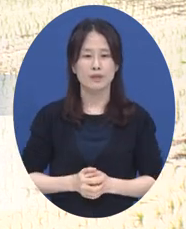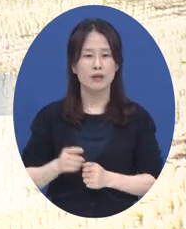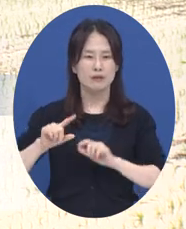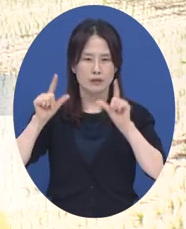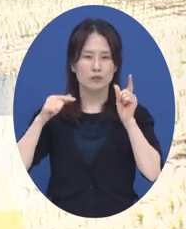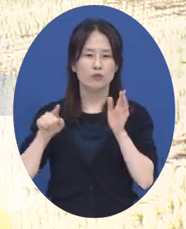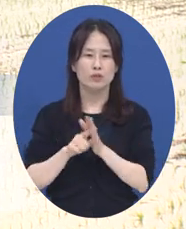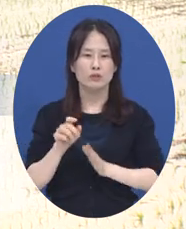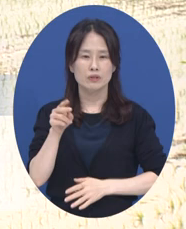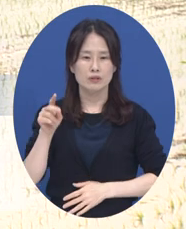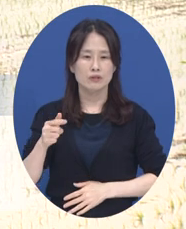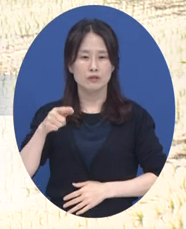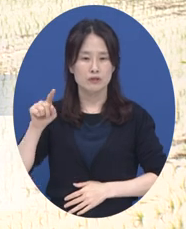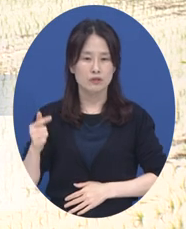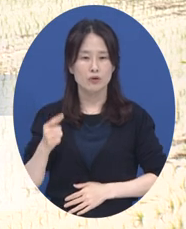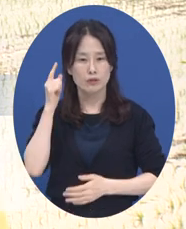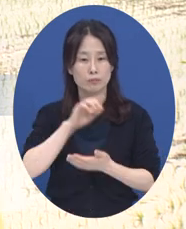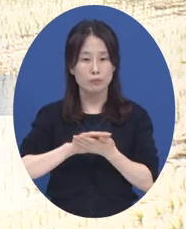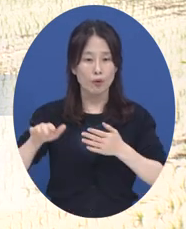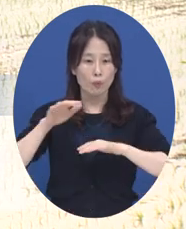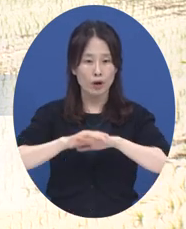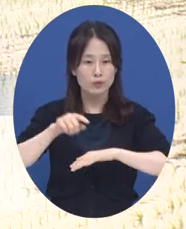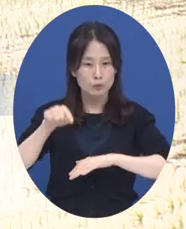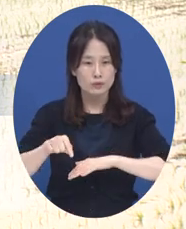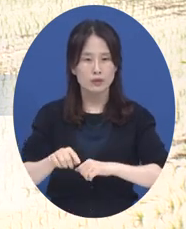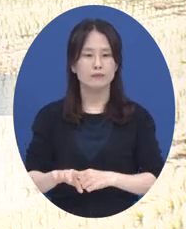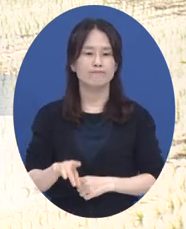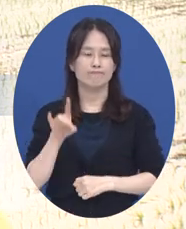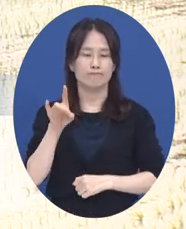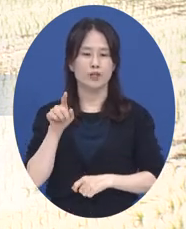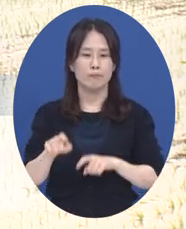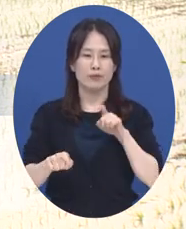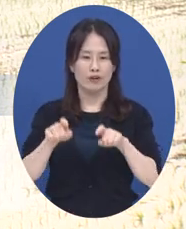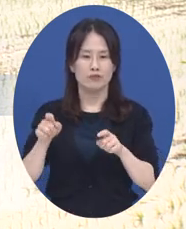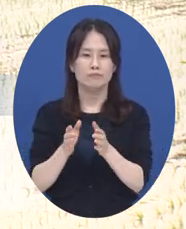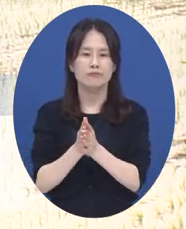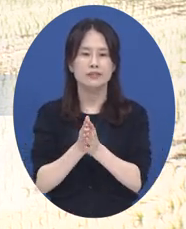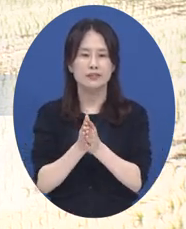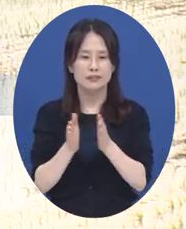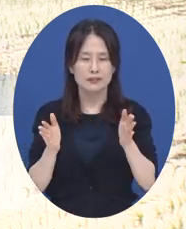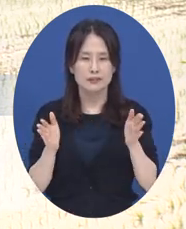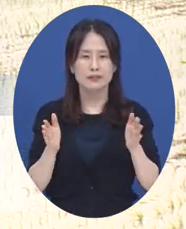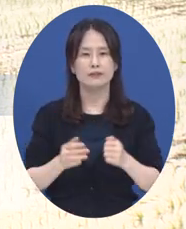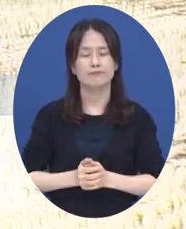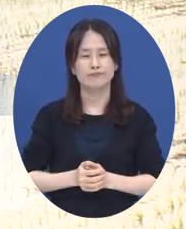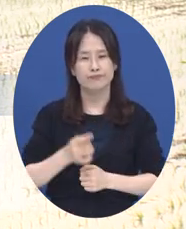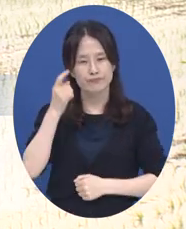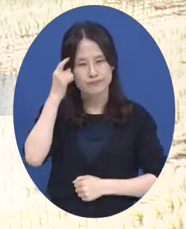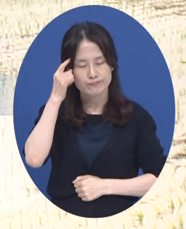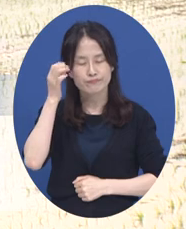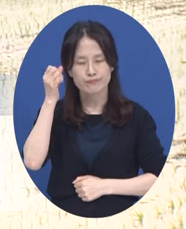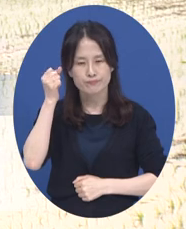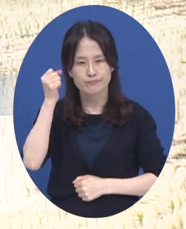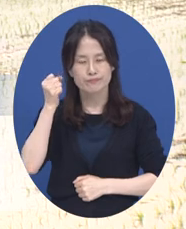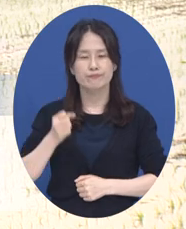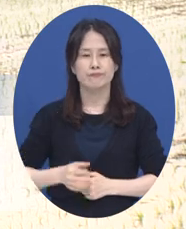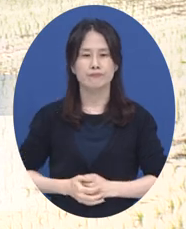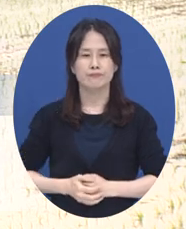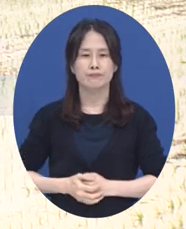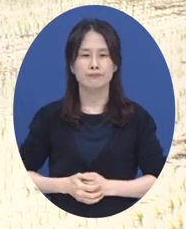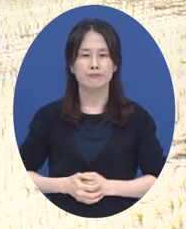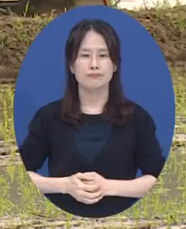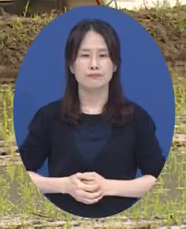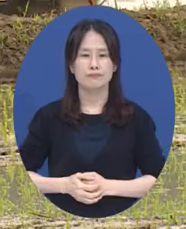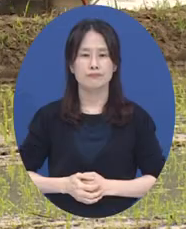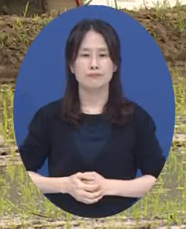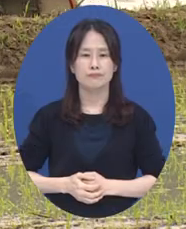위해서 이 연천에 있는 이평화 행 잡지 편한 농장이 그 첫 그룹을 내려졌다고